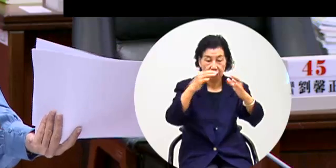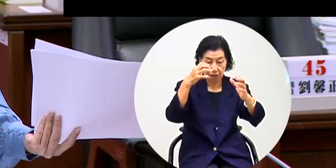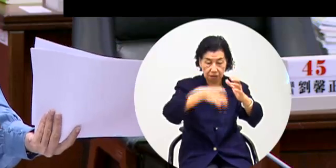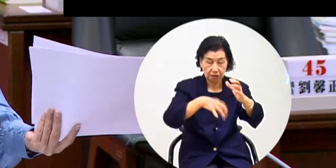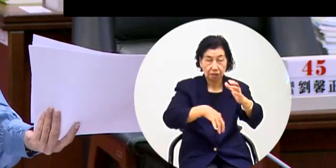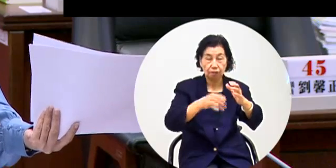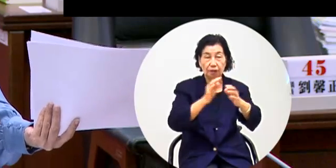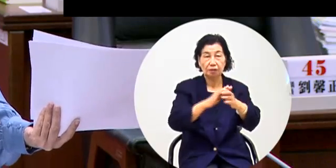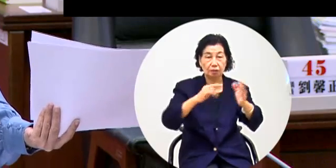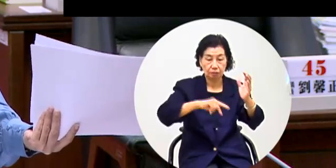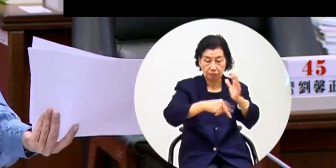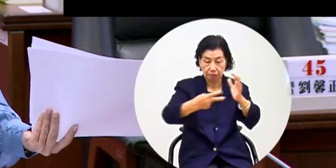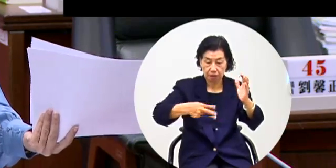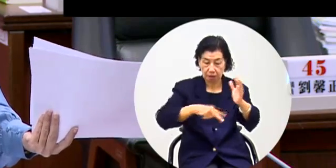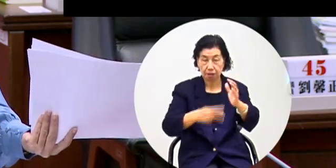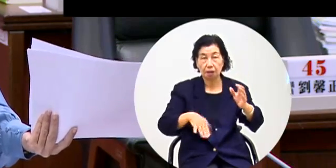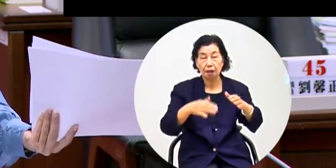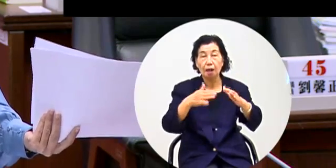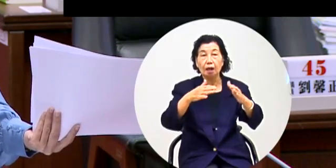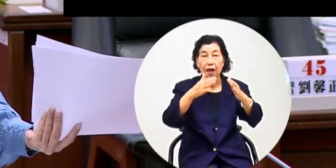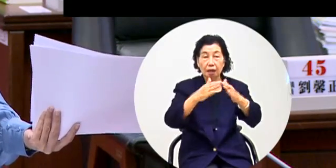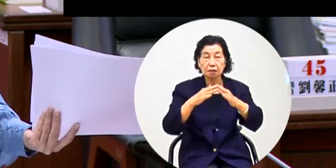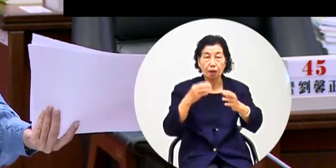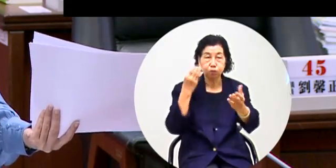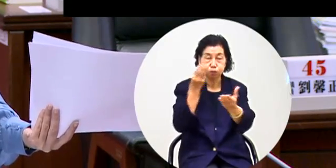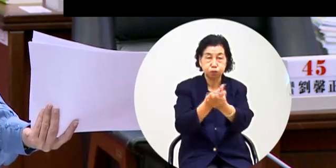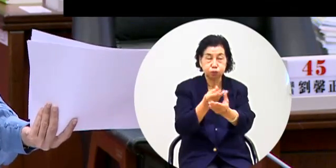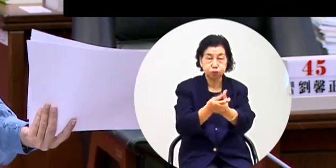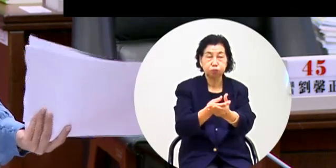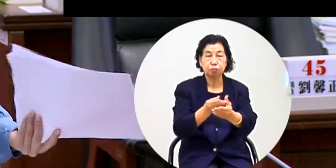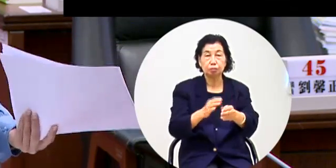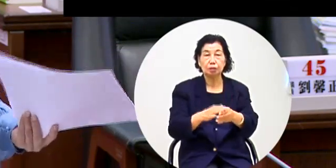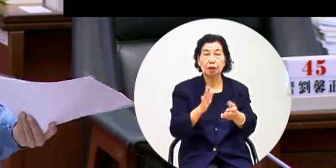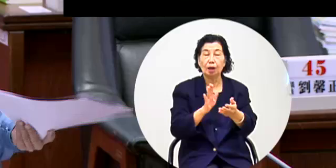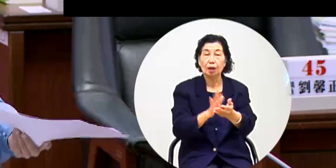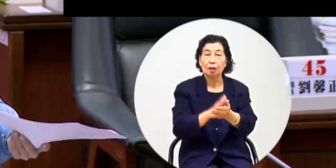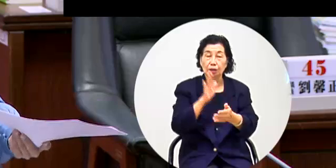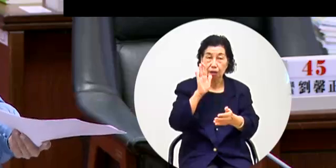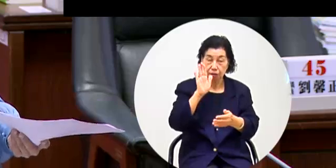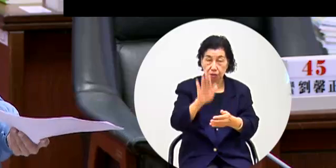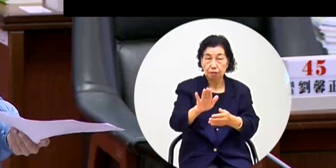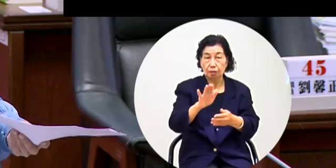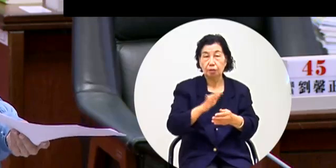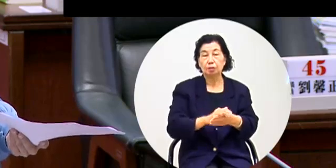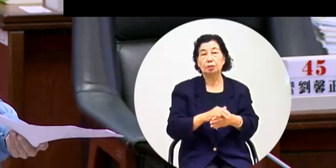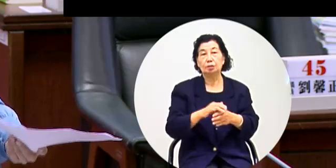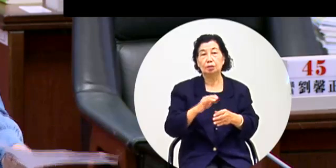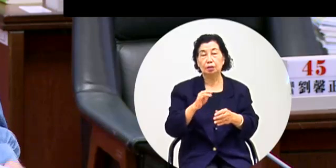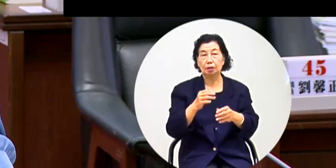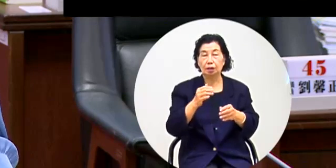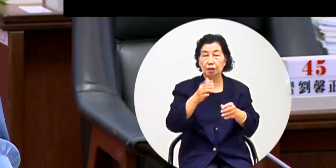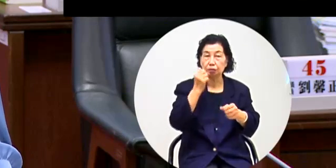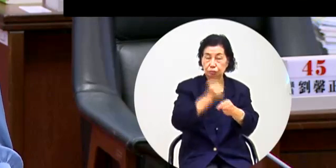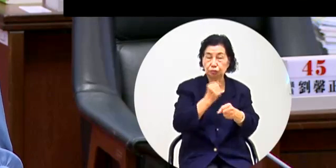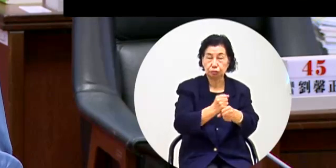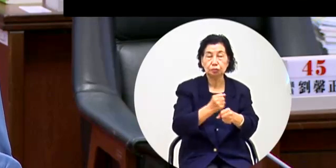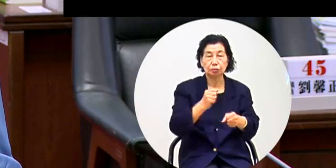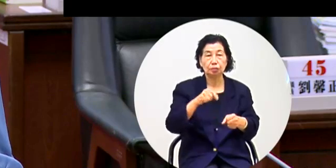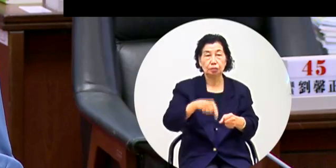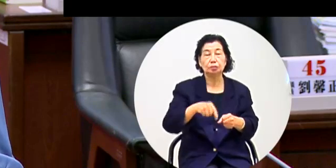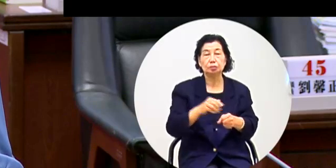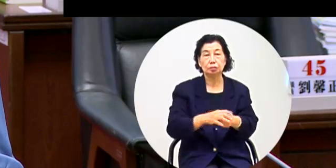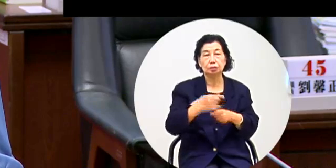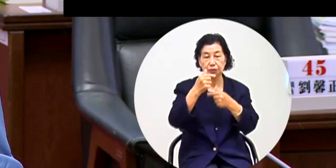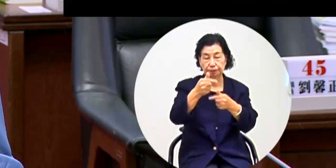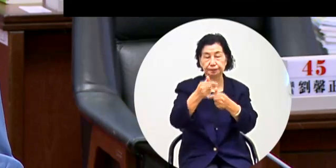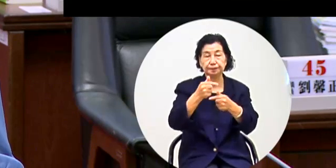都无查估啊。所以这个将来怎么处理，一定要想一个办法处理了。然后另外就是说，大凤的六里的